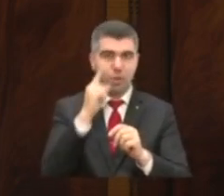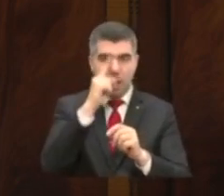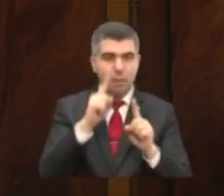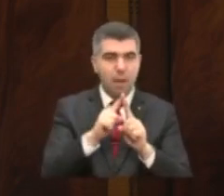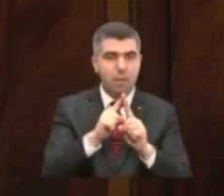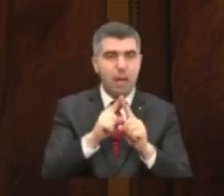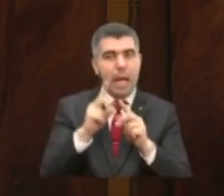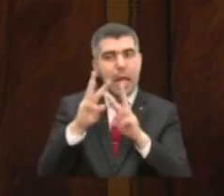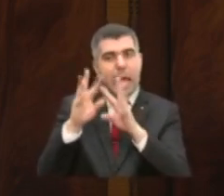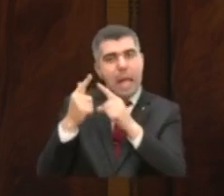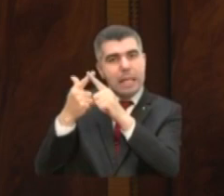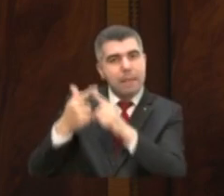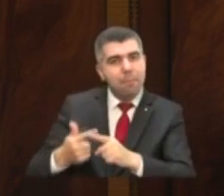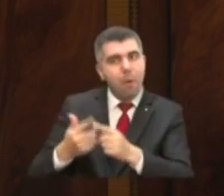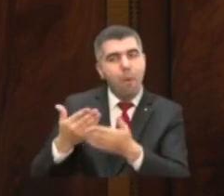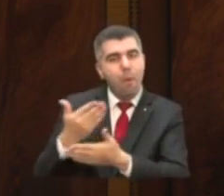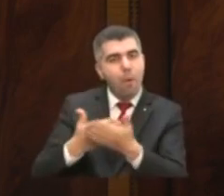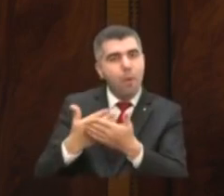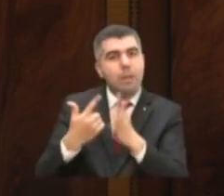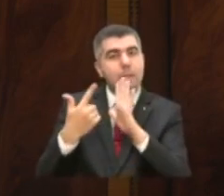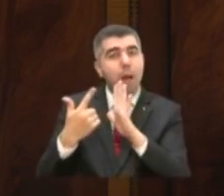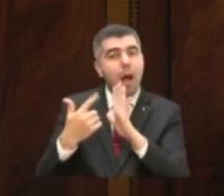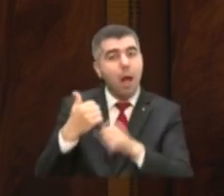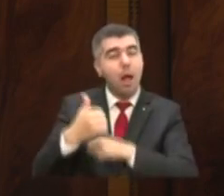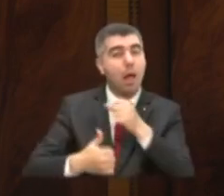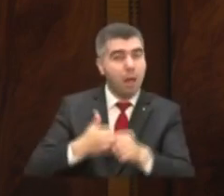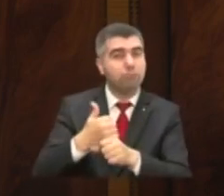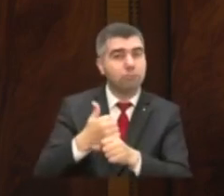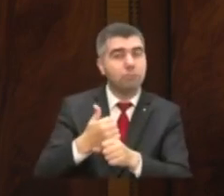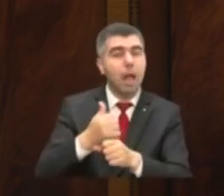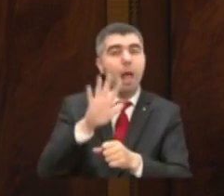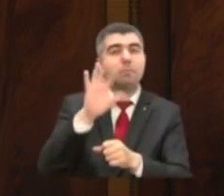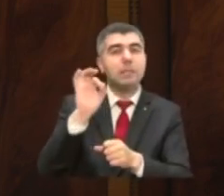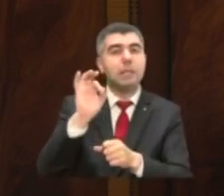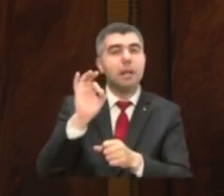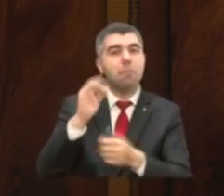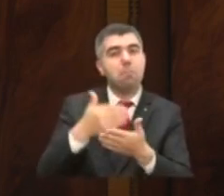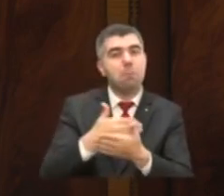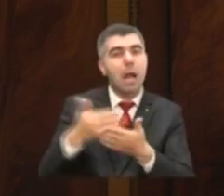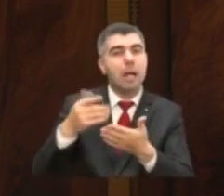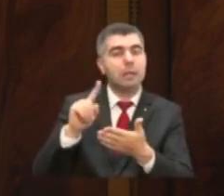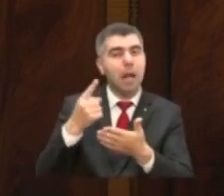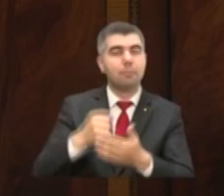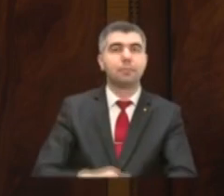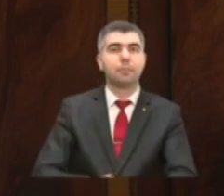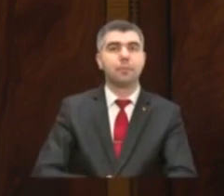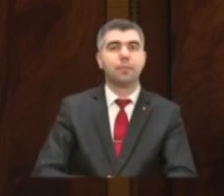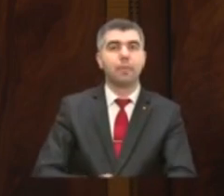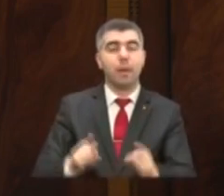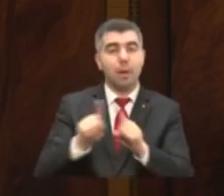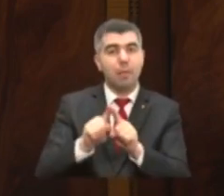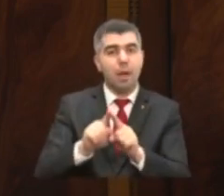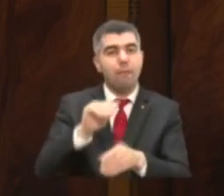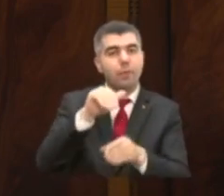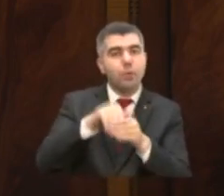كلها، يعني تقريبا 7 سنوات 50 مليار درهم. صندوق التنميه القرويه غادي يعطي 47%،